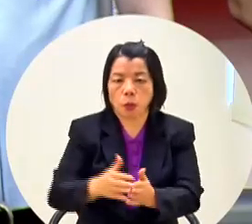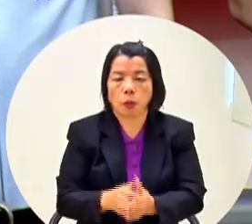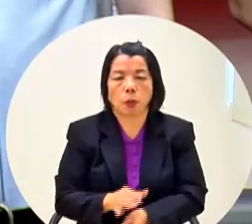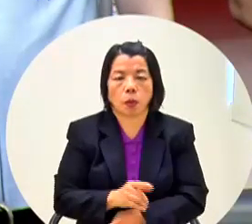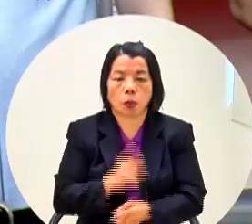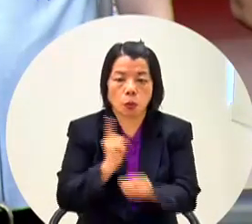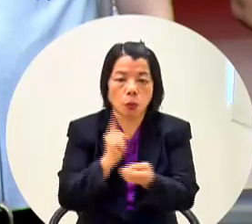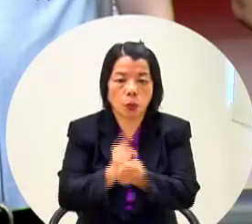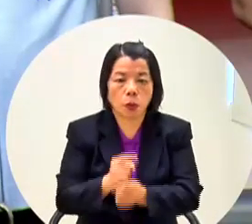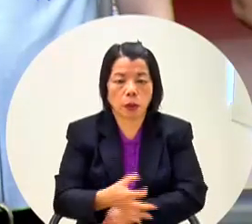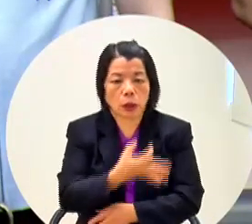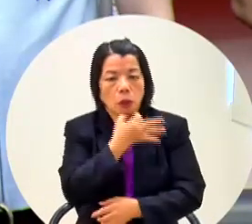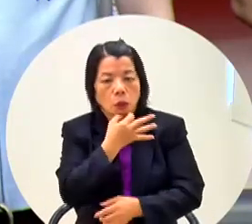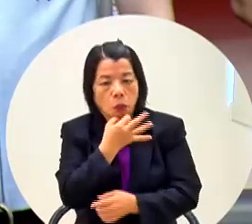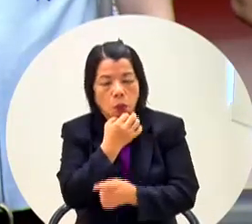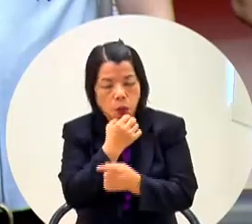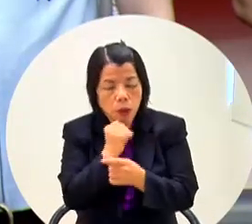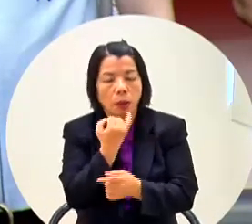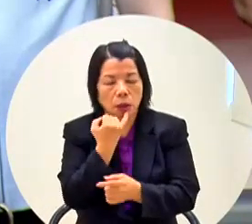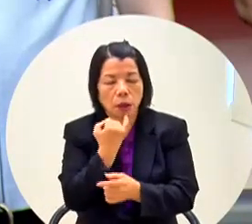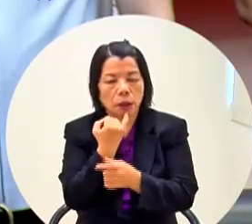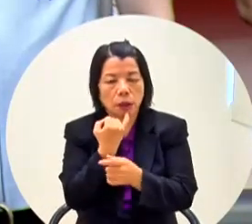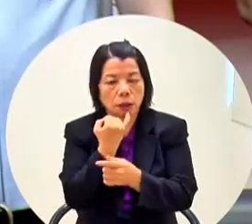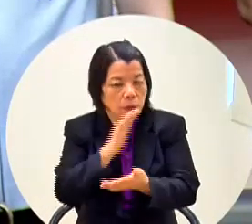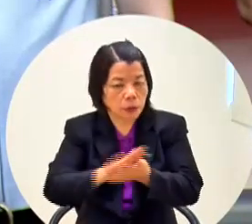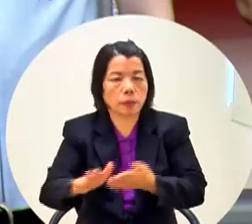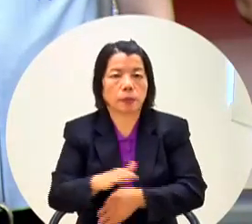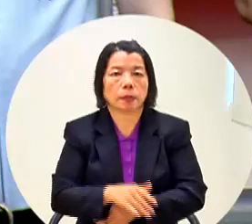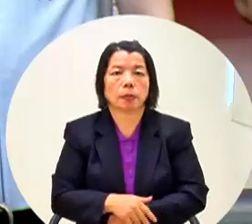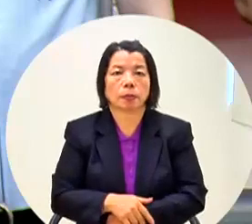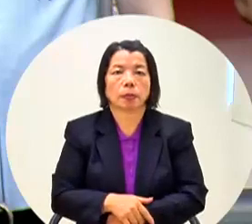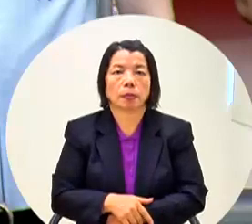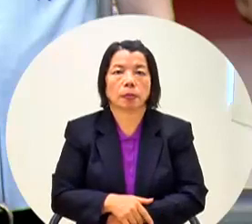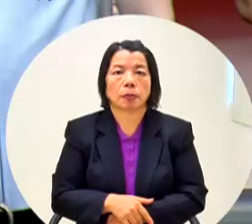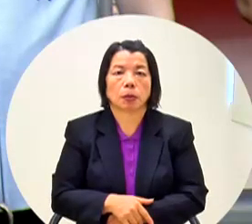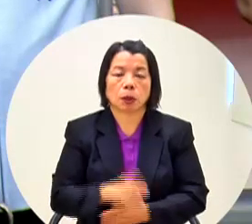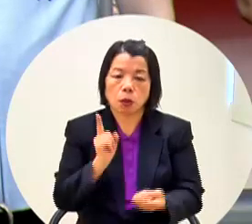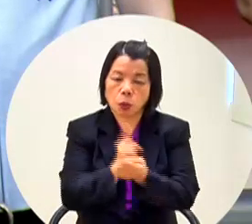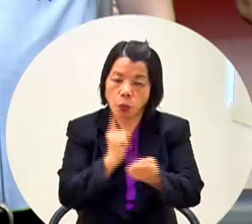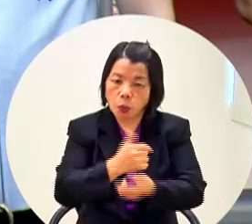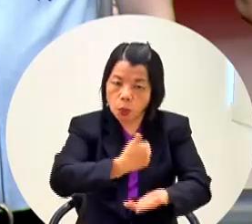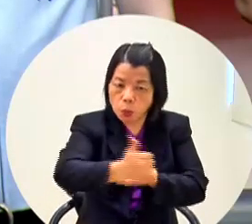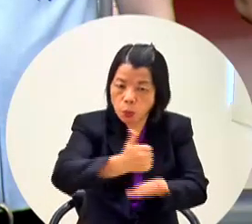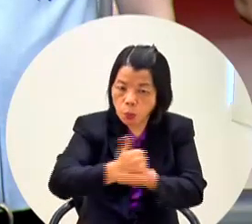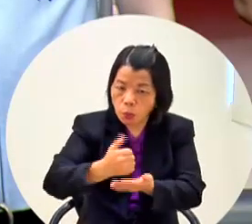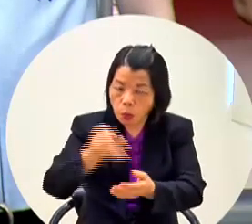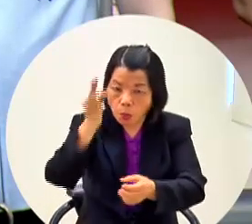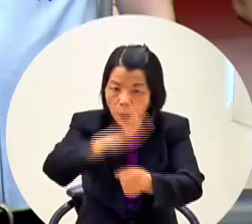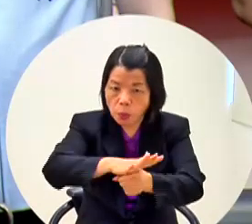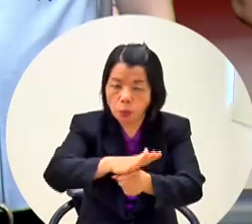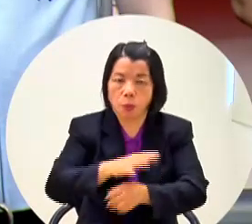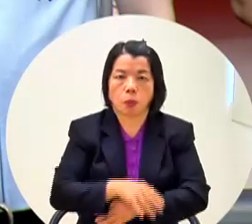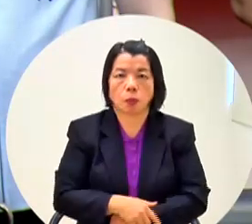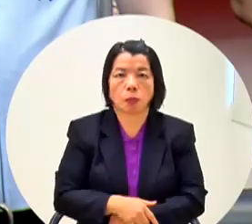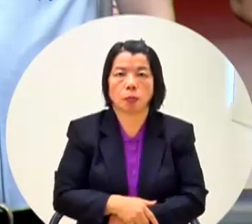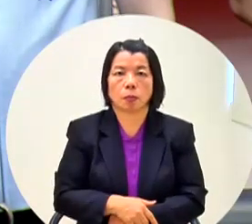困境、这个苦境。再针对我们的一个运销的一个补助哦，以及我们的一个